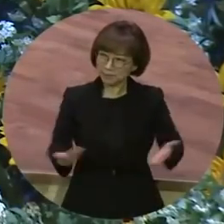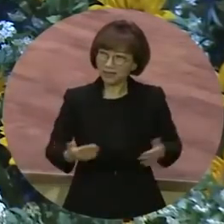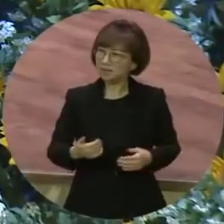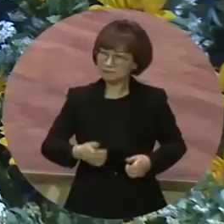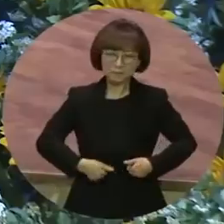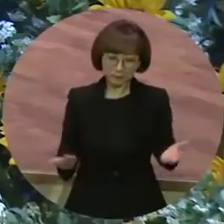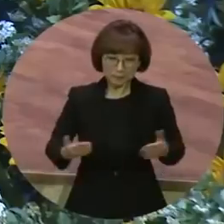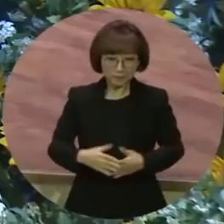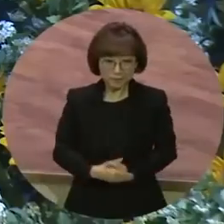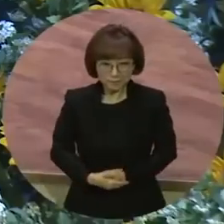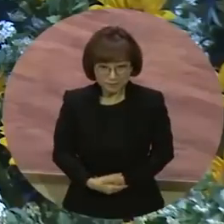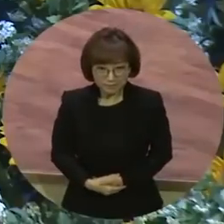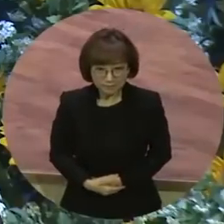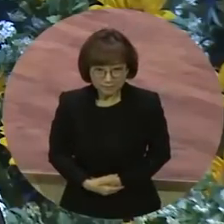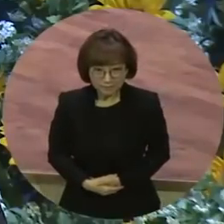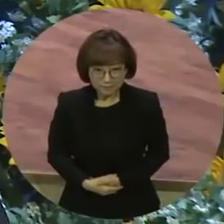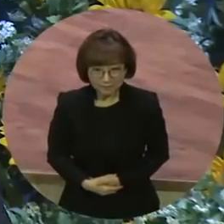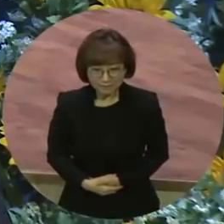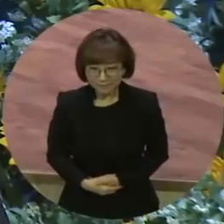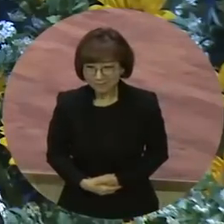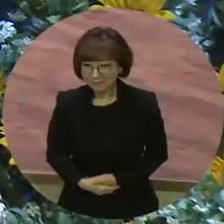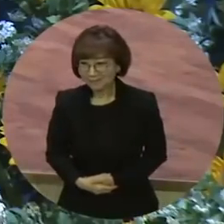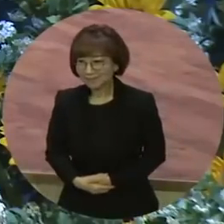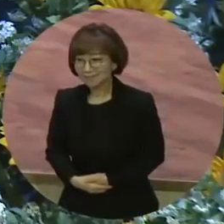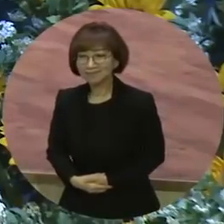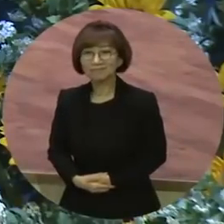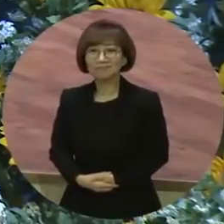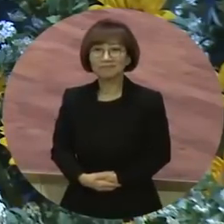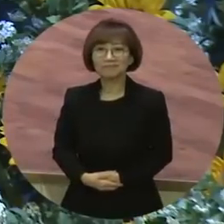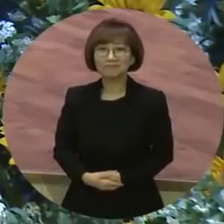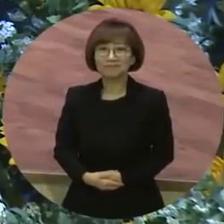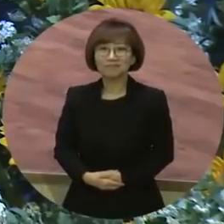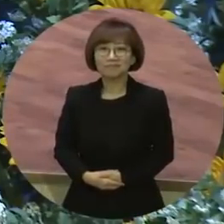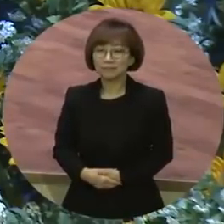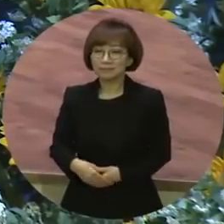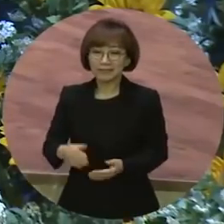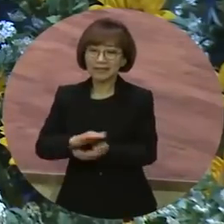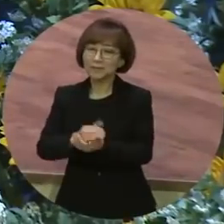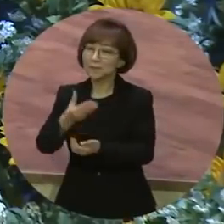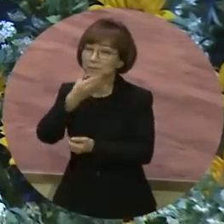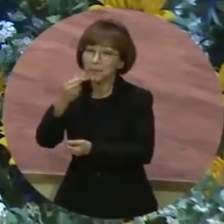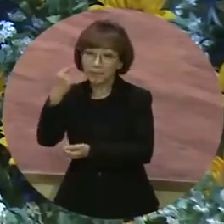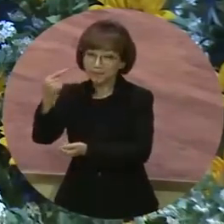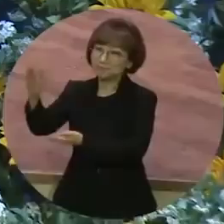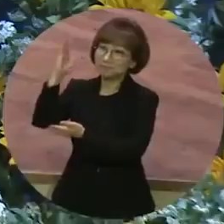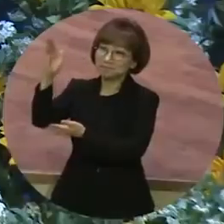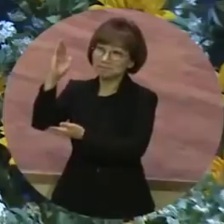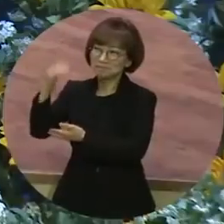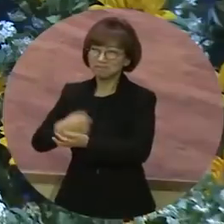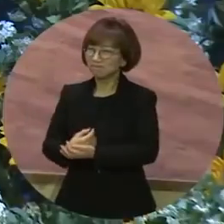끝났다. 이렇게 되니까요. 무슨 복음을 말하면 마음이